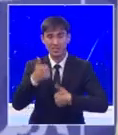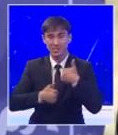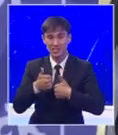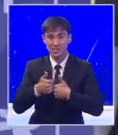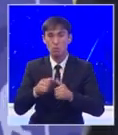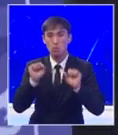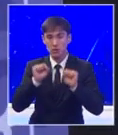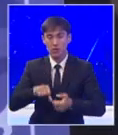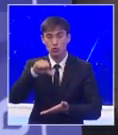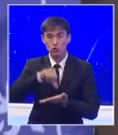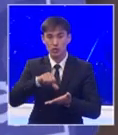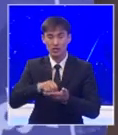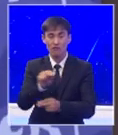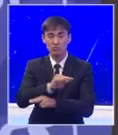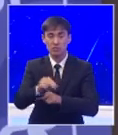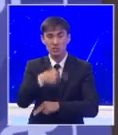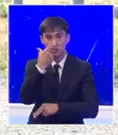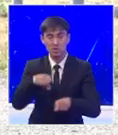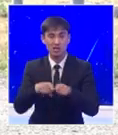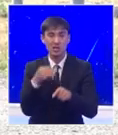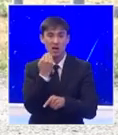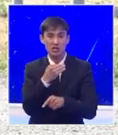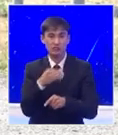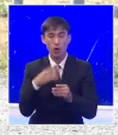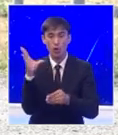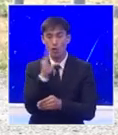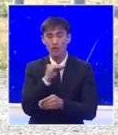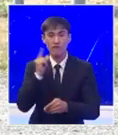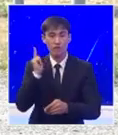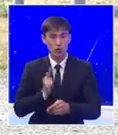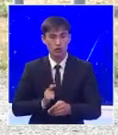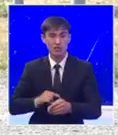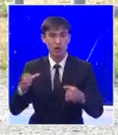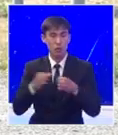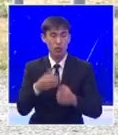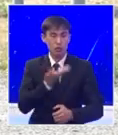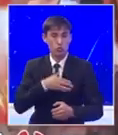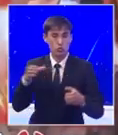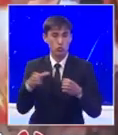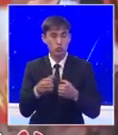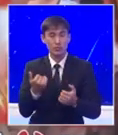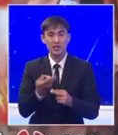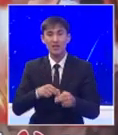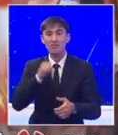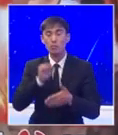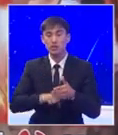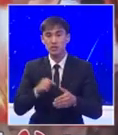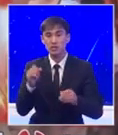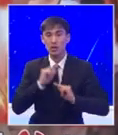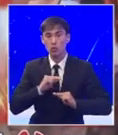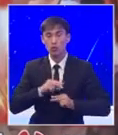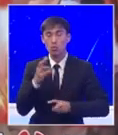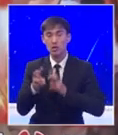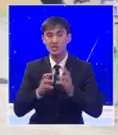состязания позволяют участникам воспитывать в себе такие качества, как ловкость, выносливость и командный дух. Это и есть главные принципы работы пожарных